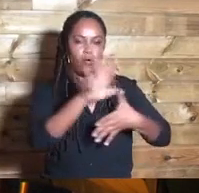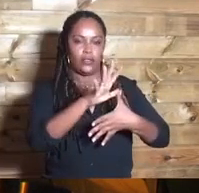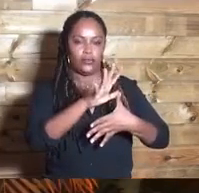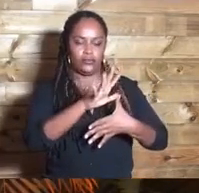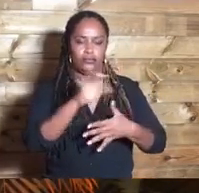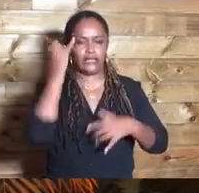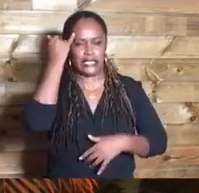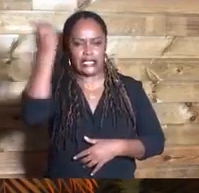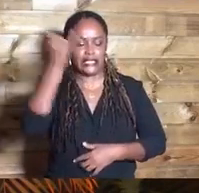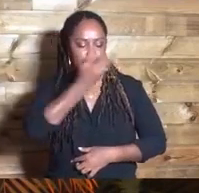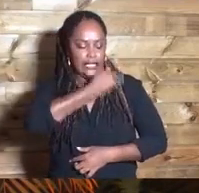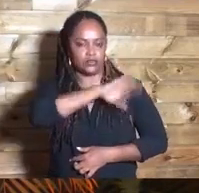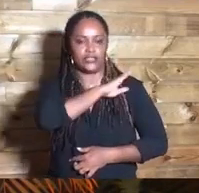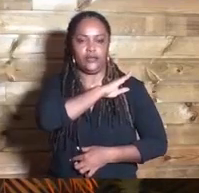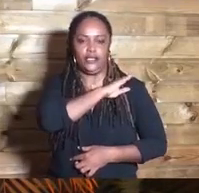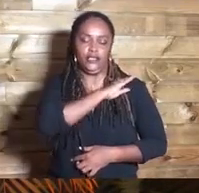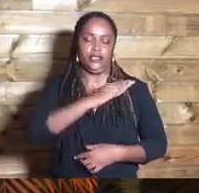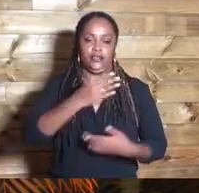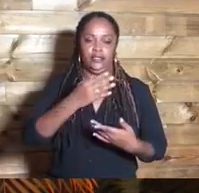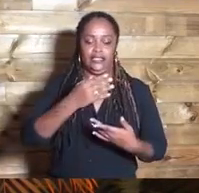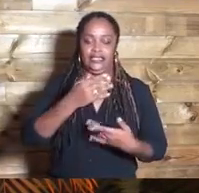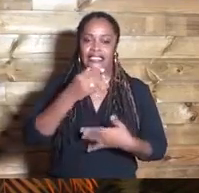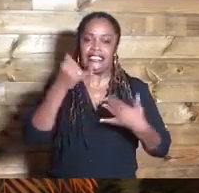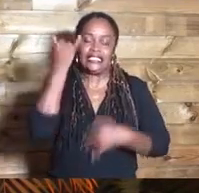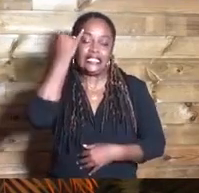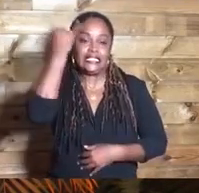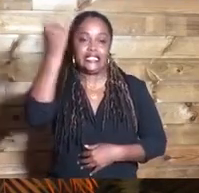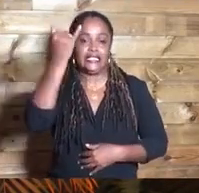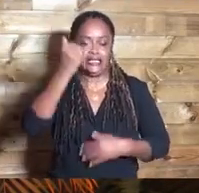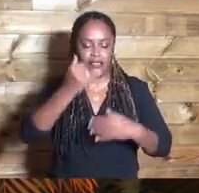de responsabilité et d'émancipation. La responsabilité par